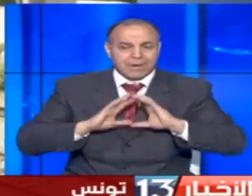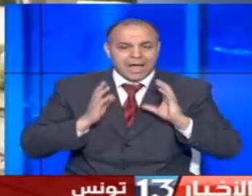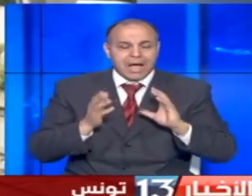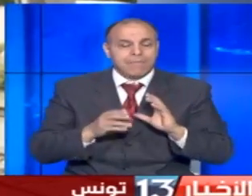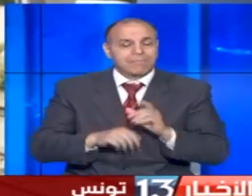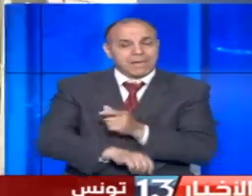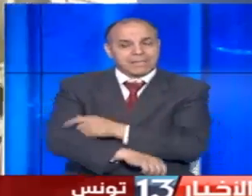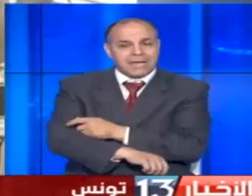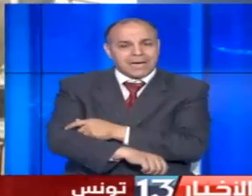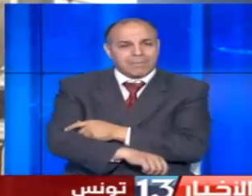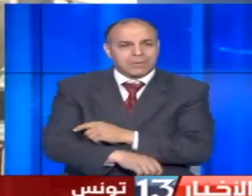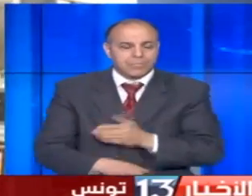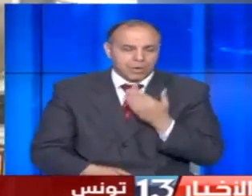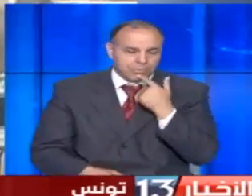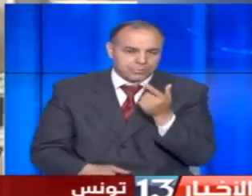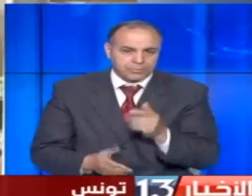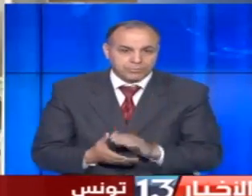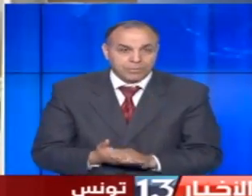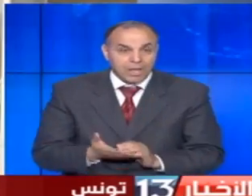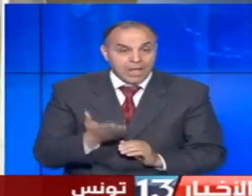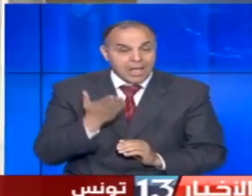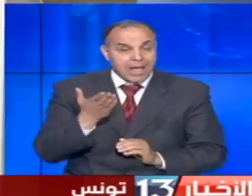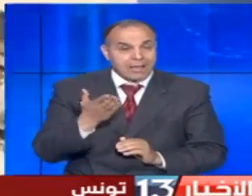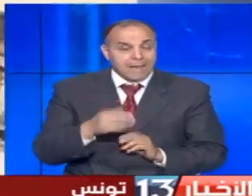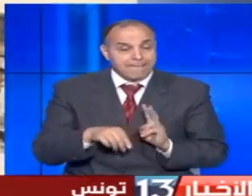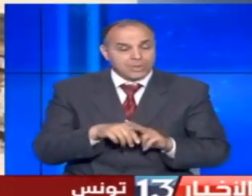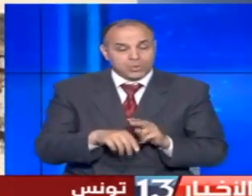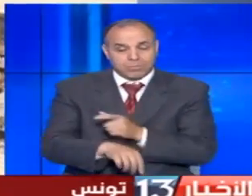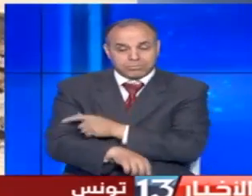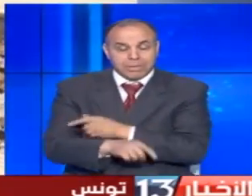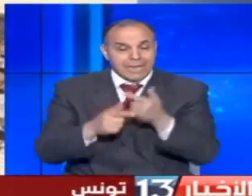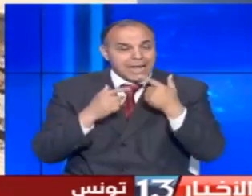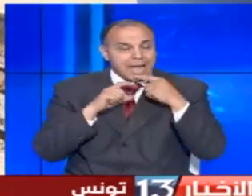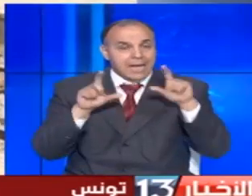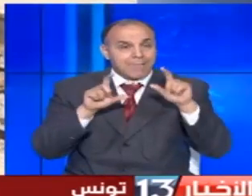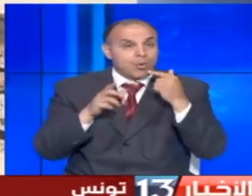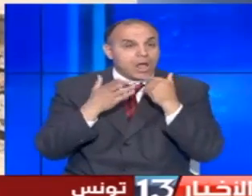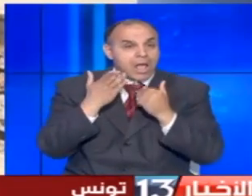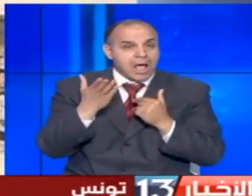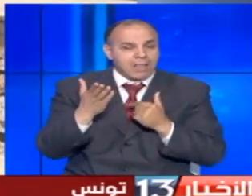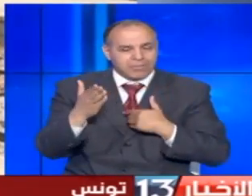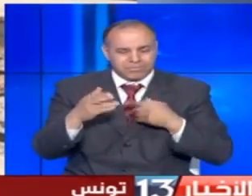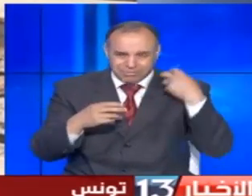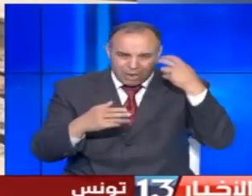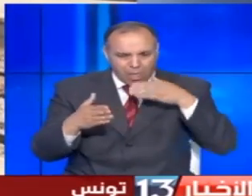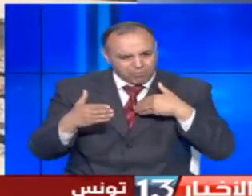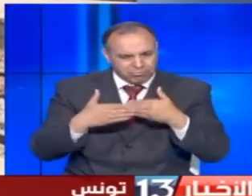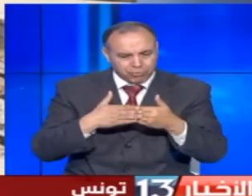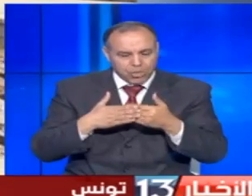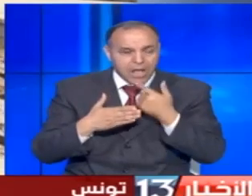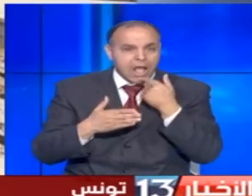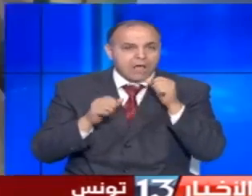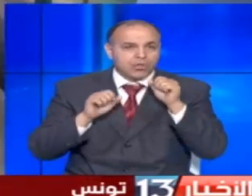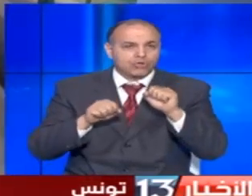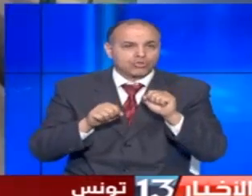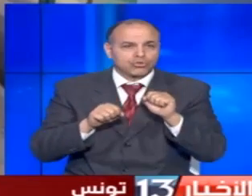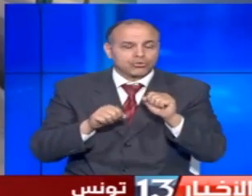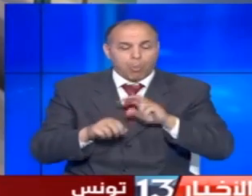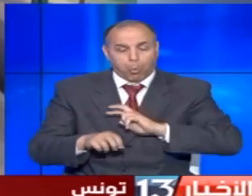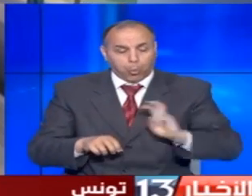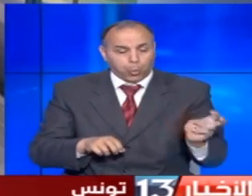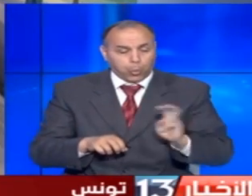للجامعه العربي اليعقوبي ولفت اليعقوبي في تصريح اعلامي الى ان اغلاق هذا الخط الذي يمثل شريان